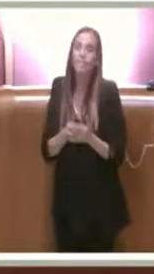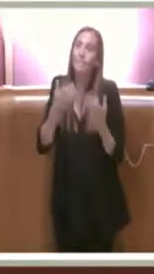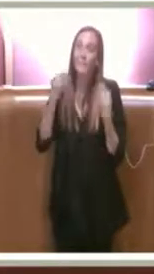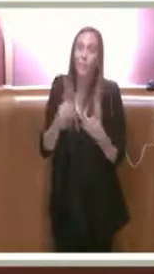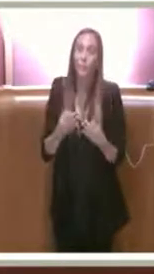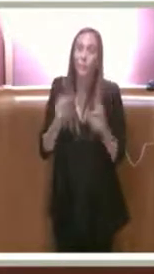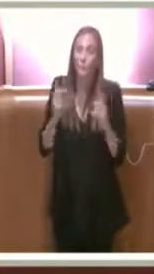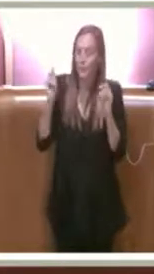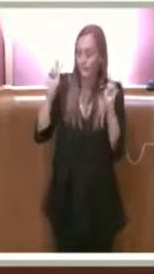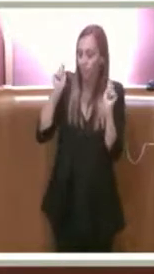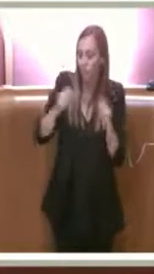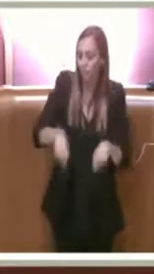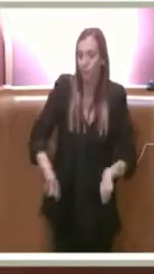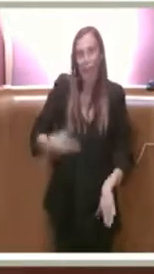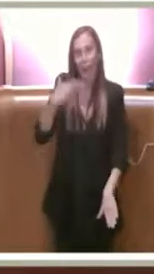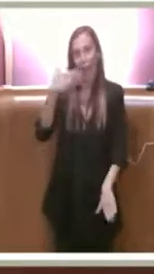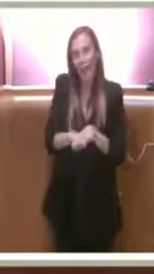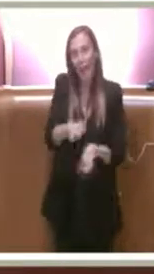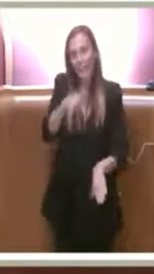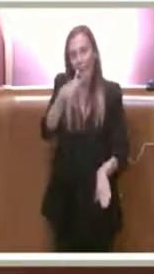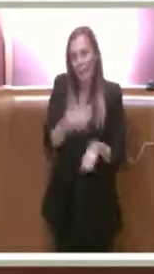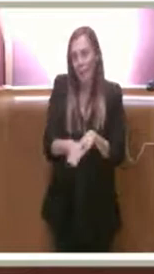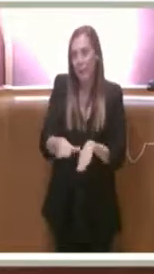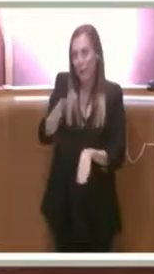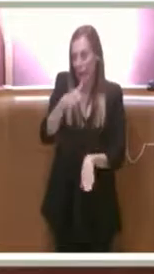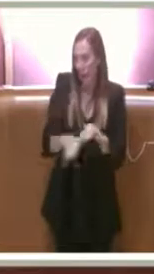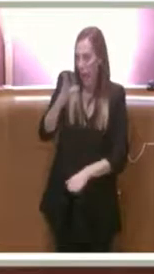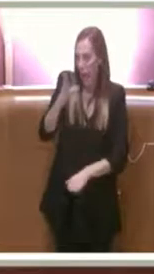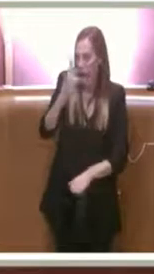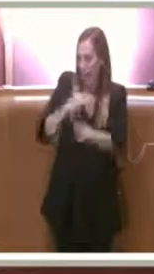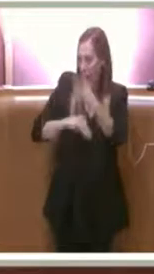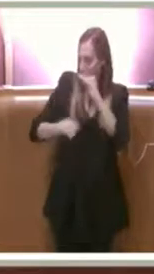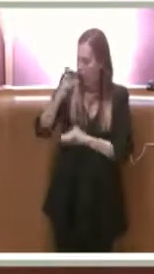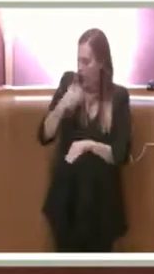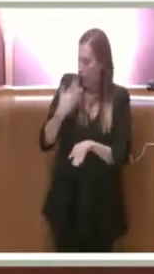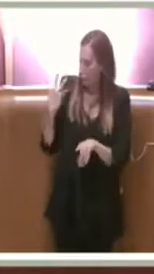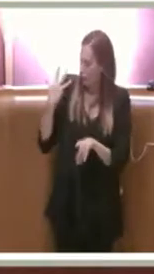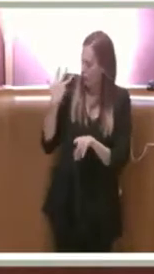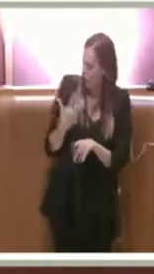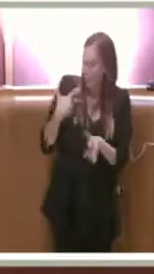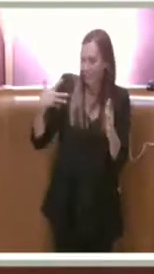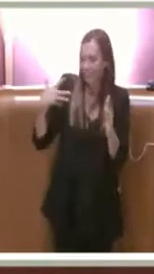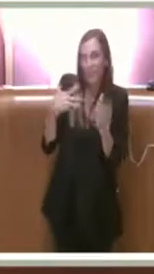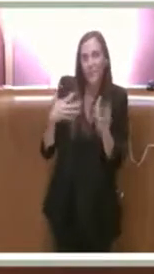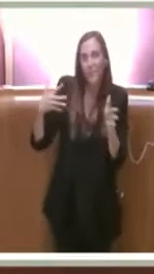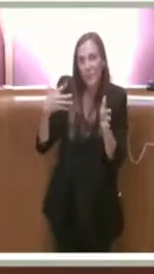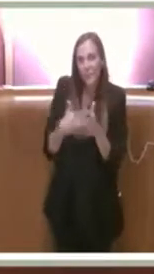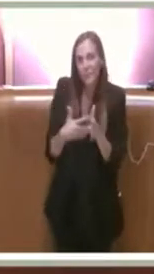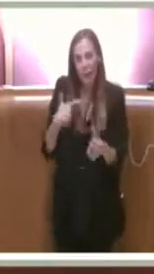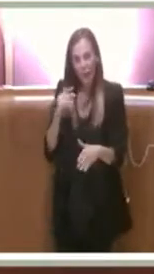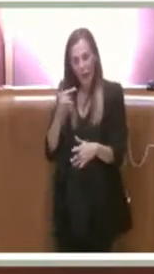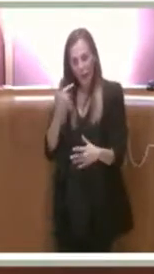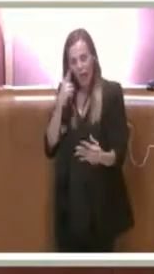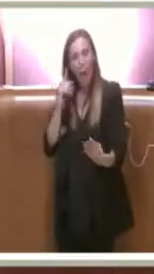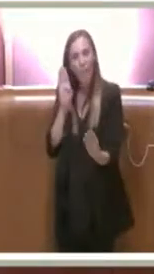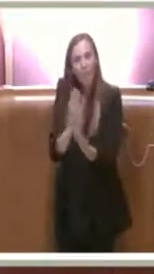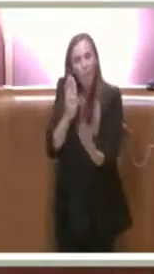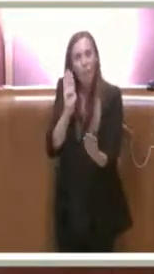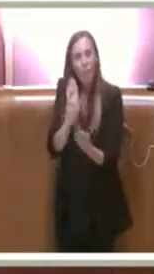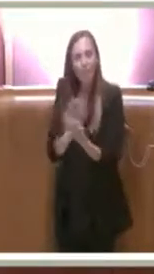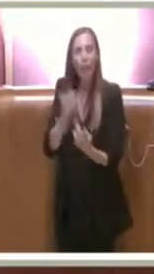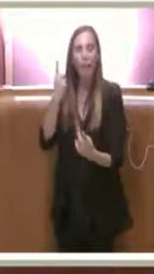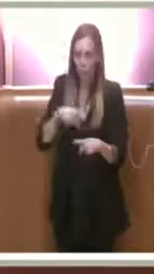Sicuramente partiamo dall'esperienza che abbiamo maturato in questi 5 anni, dalle difficoltà incontrate e dalle prassi consolidate.